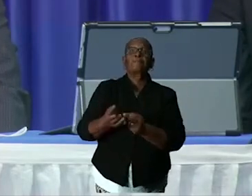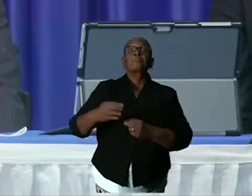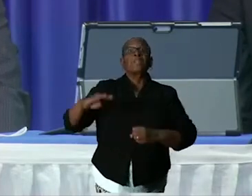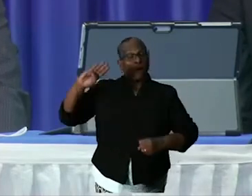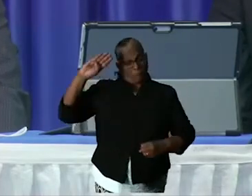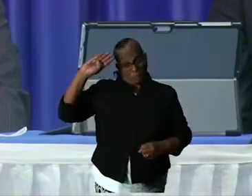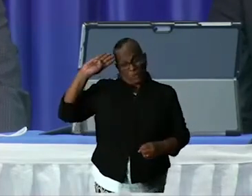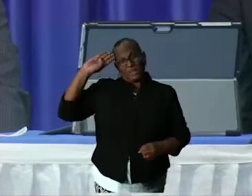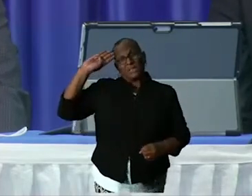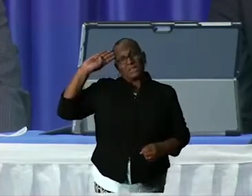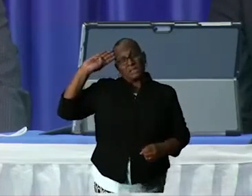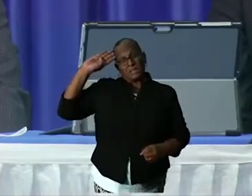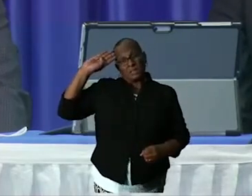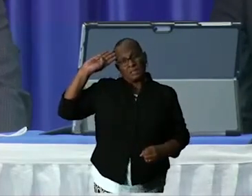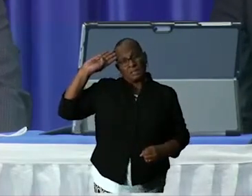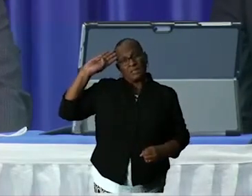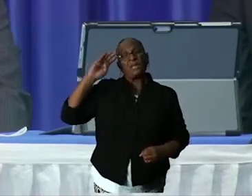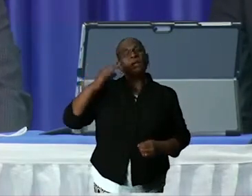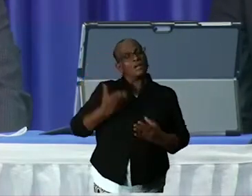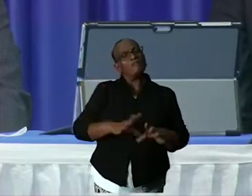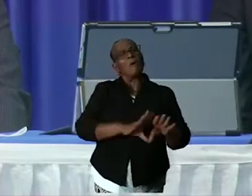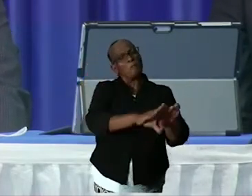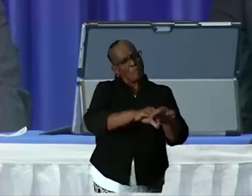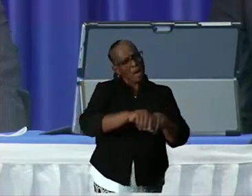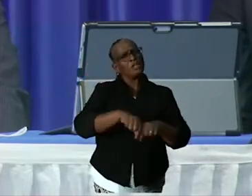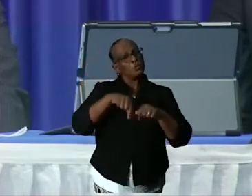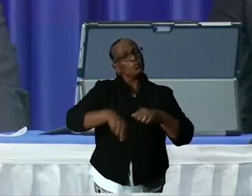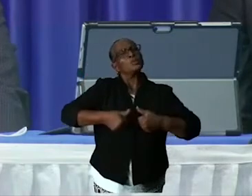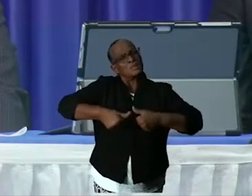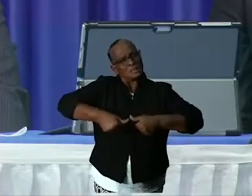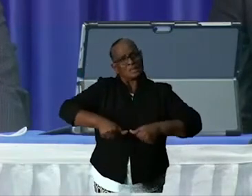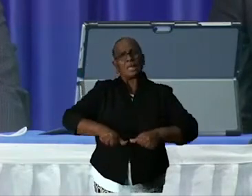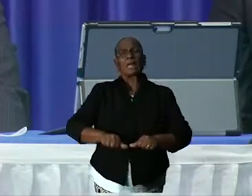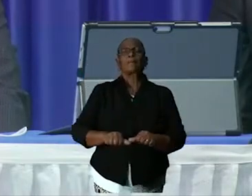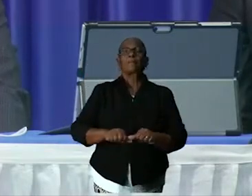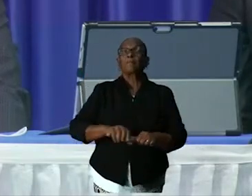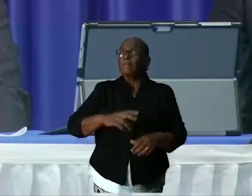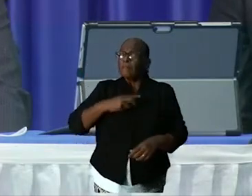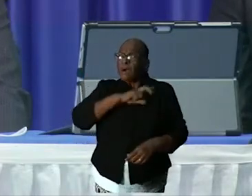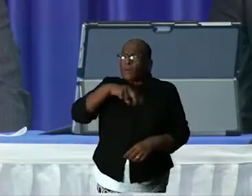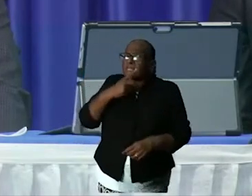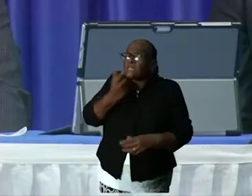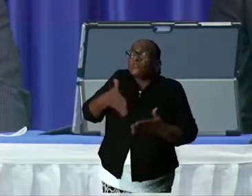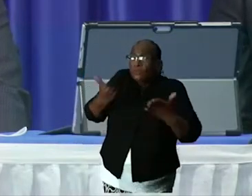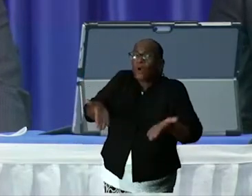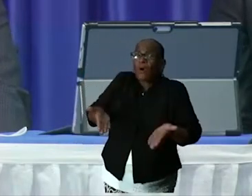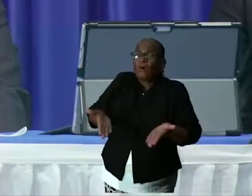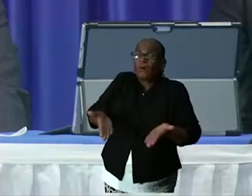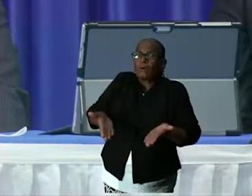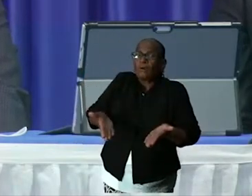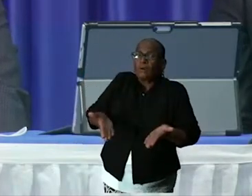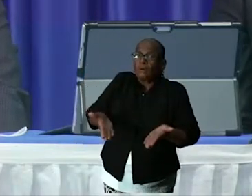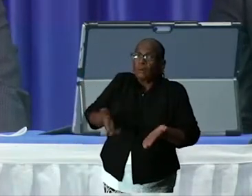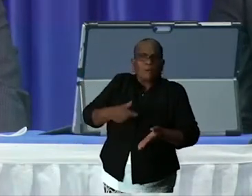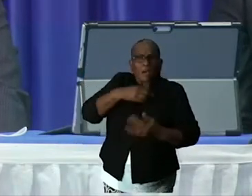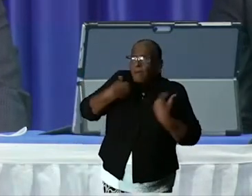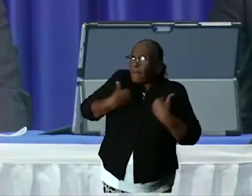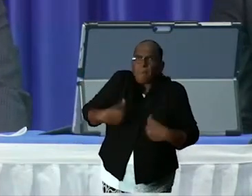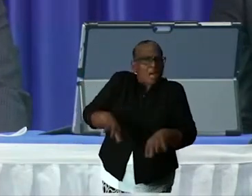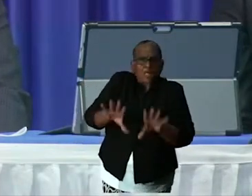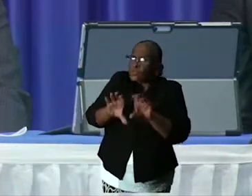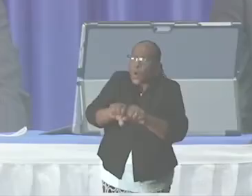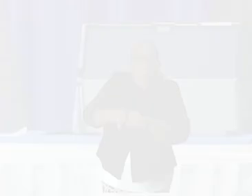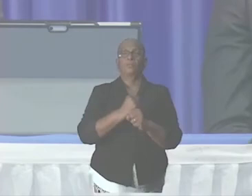politie heeft haar maatregelen aangescherpt, maar dan nog zien we dat men zich niet houdt aan